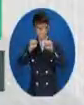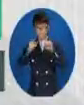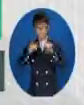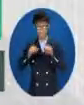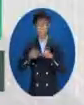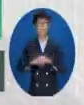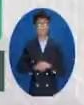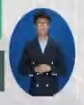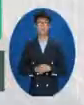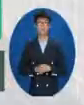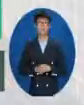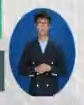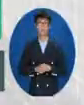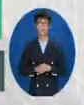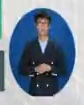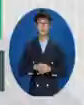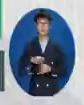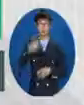펼쳤습니다.